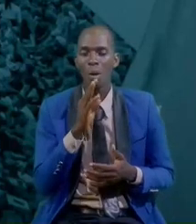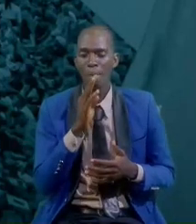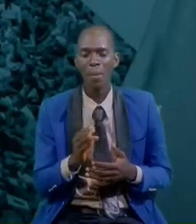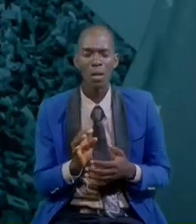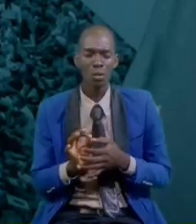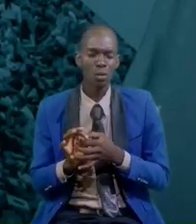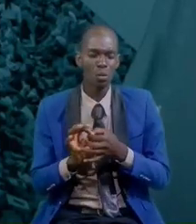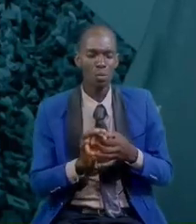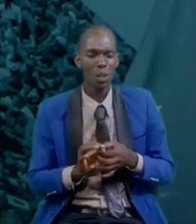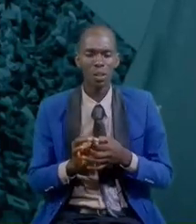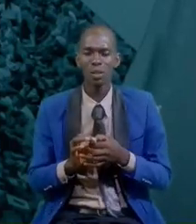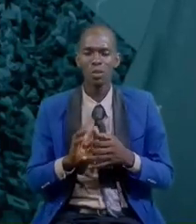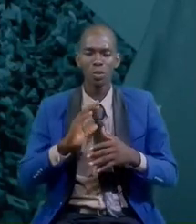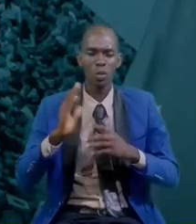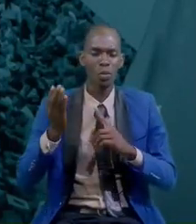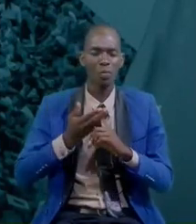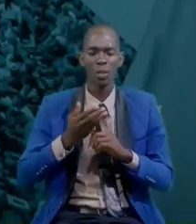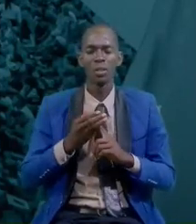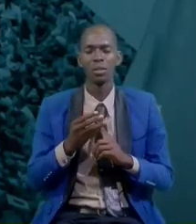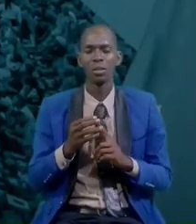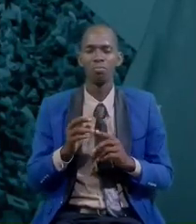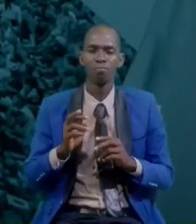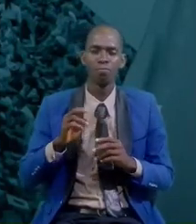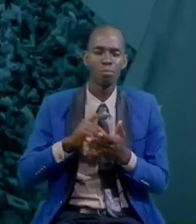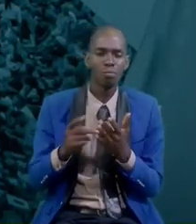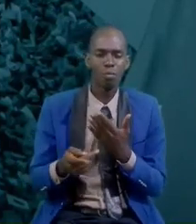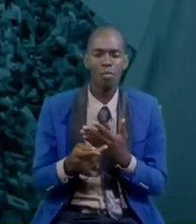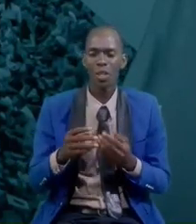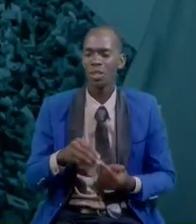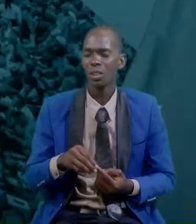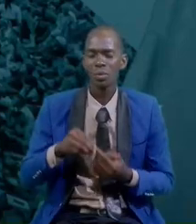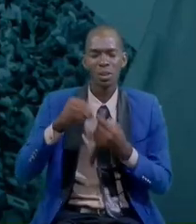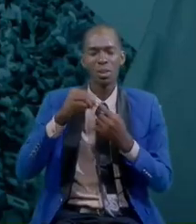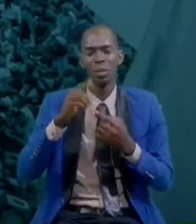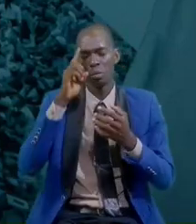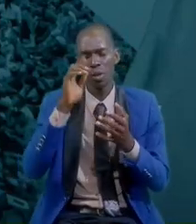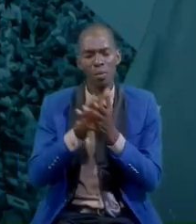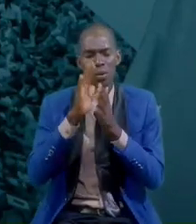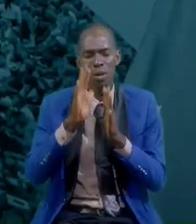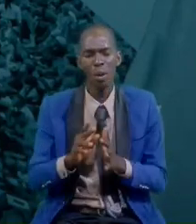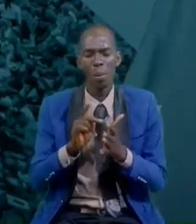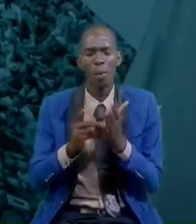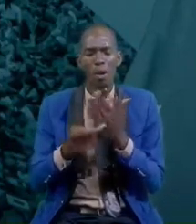Il y aura donc le rallye des convertis. Un banquet spécial